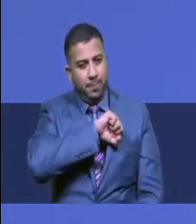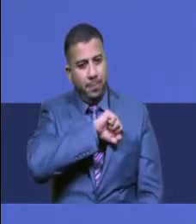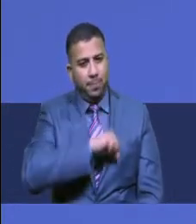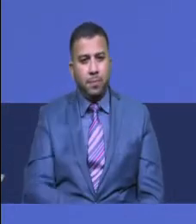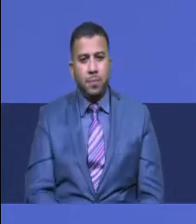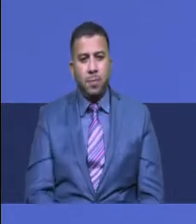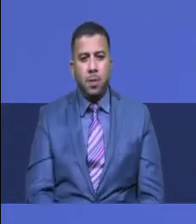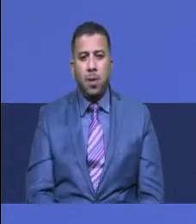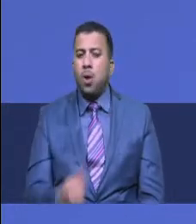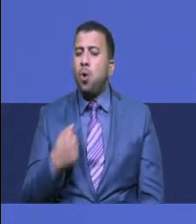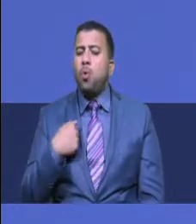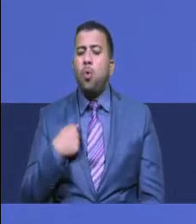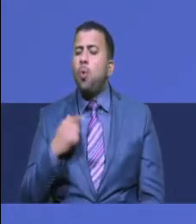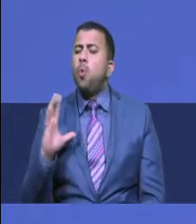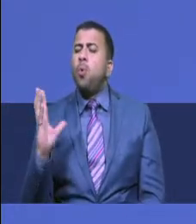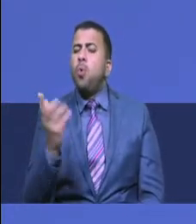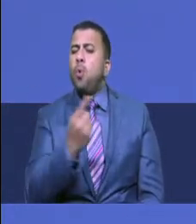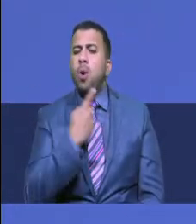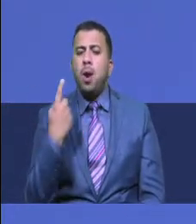كل عملنا